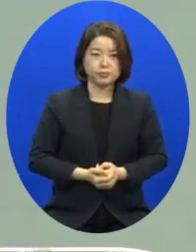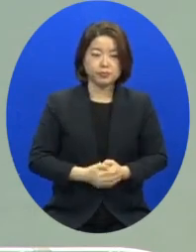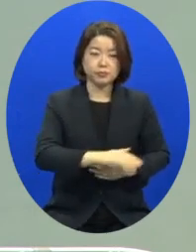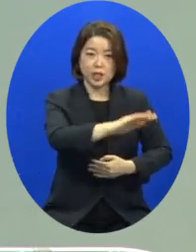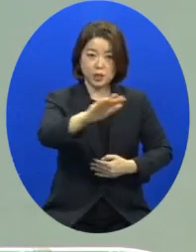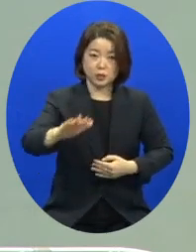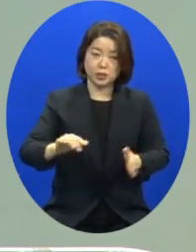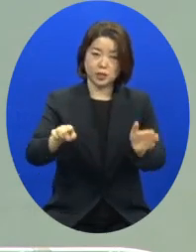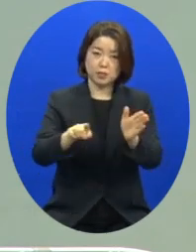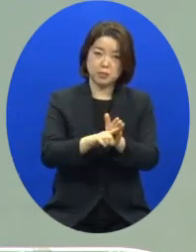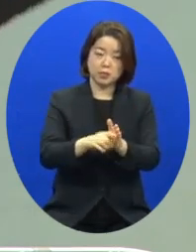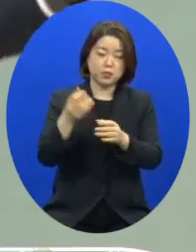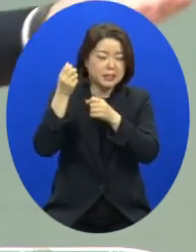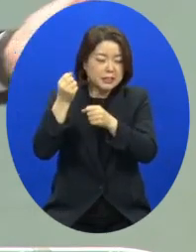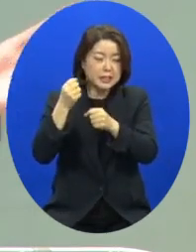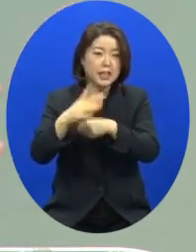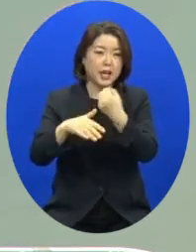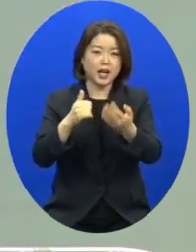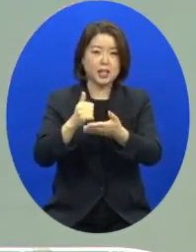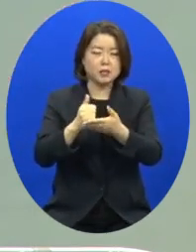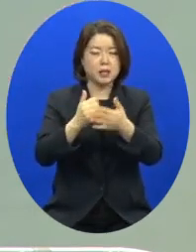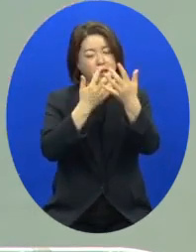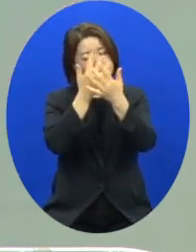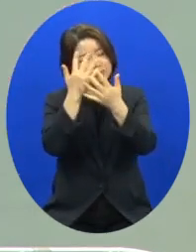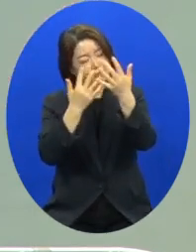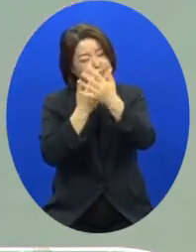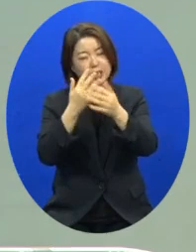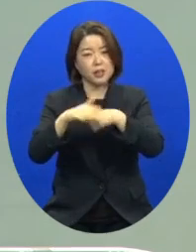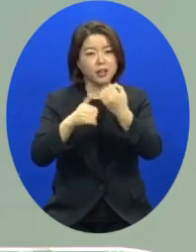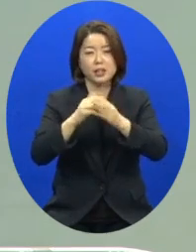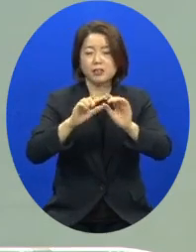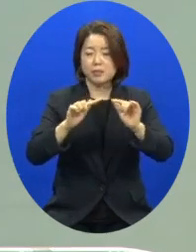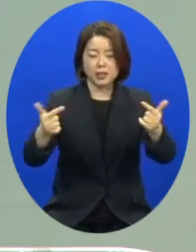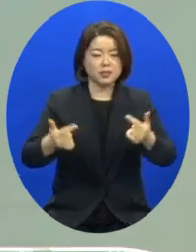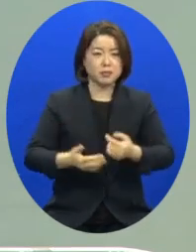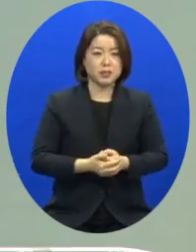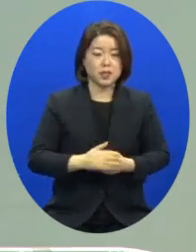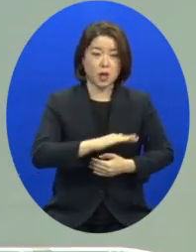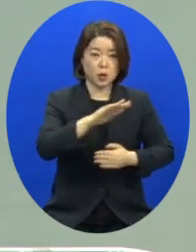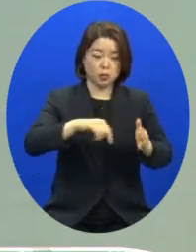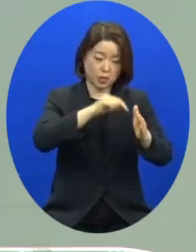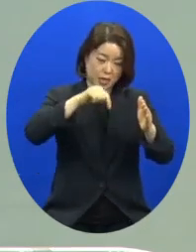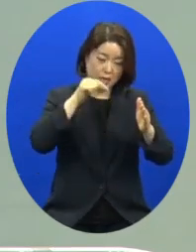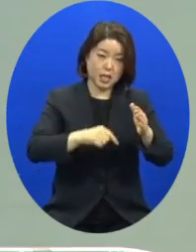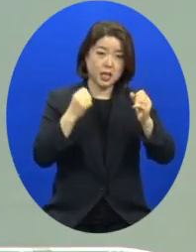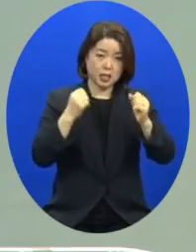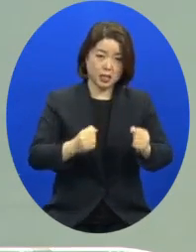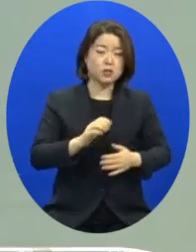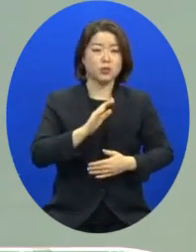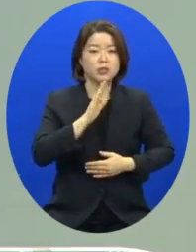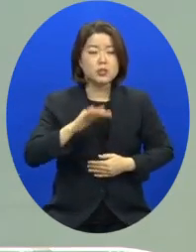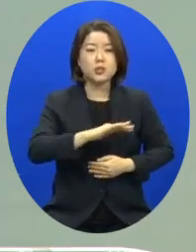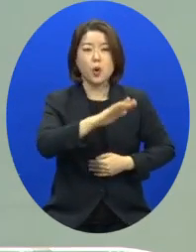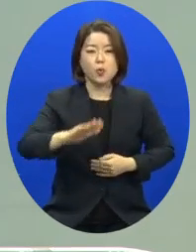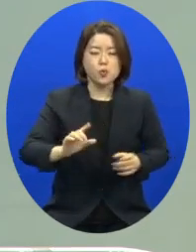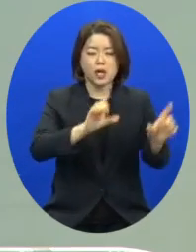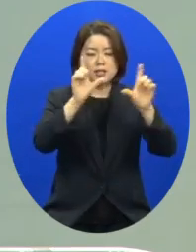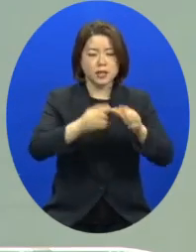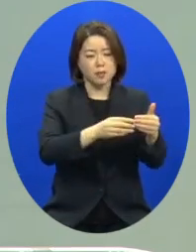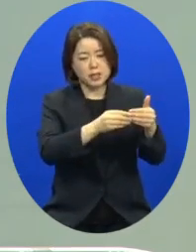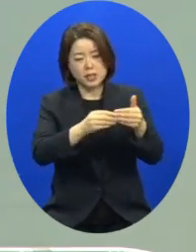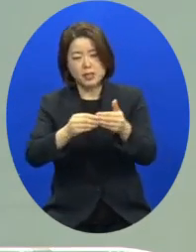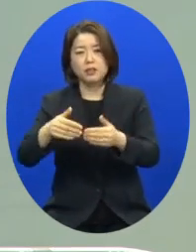우리가 믿고 의지하는 하나님은 절대로 막연한 하나님이 아닙니다. 우리 안에 거하시면서 실제로 우리의 삶을